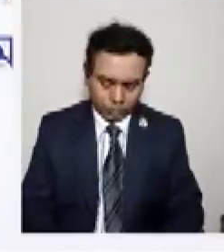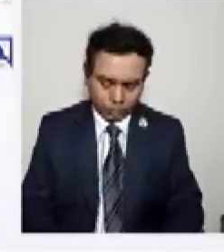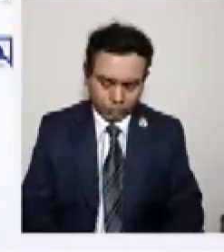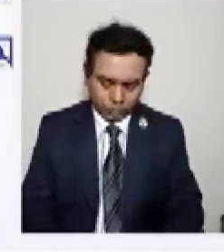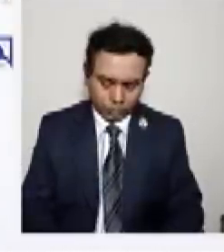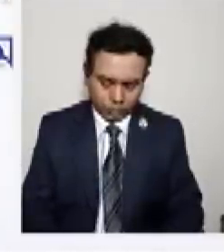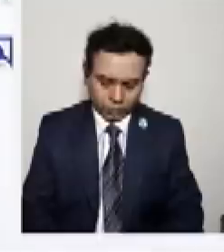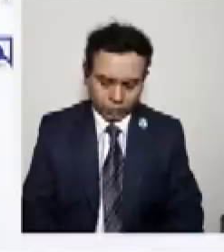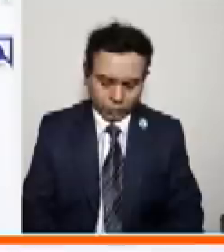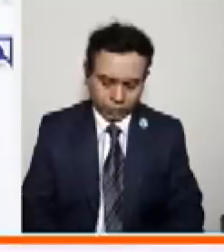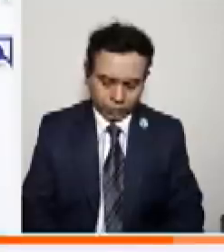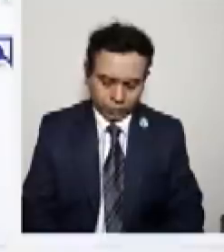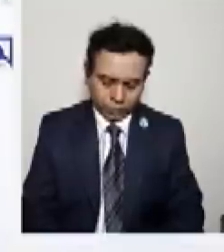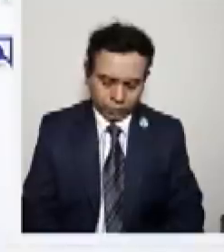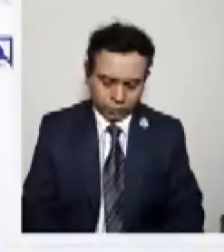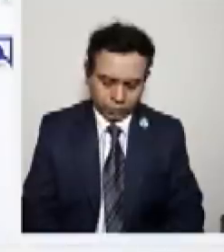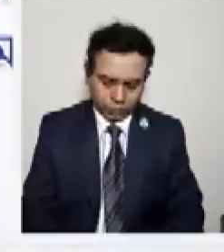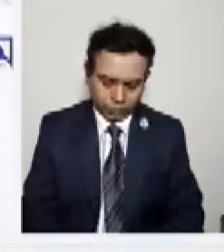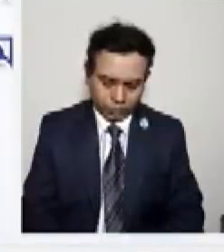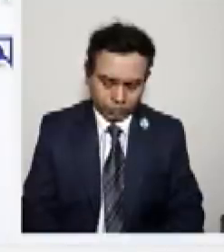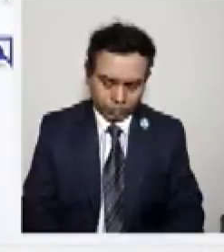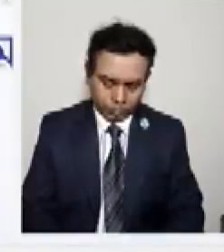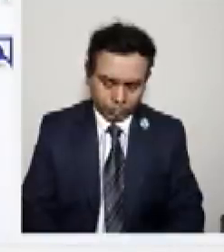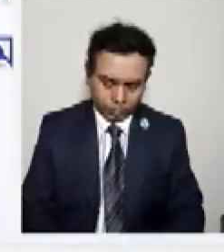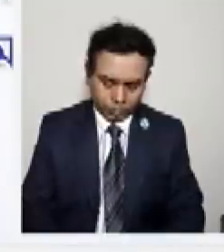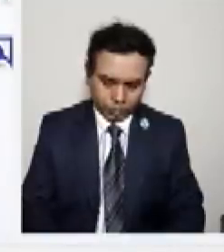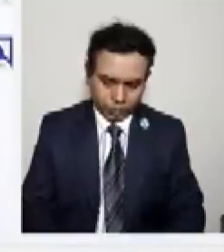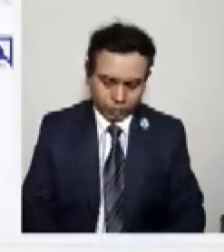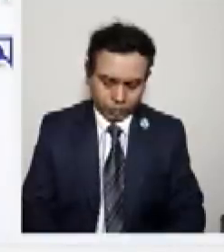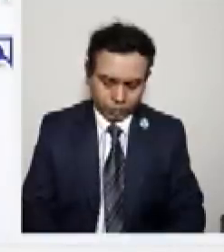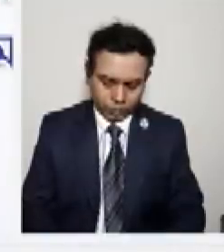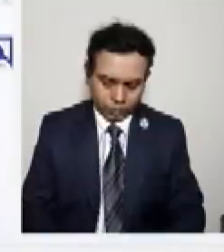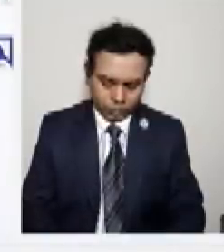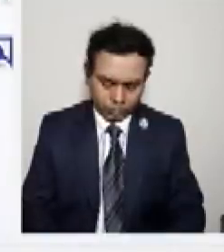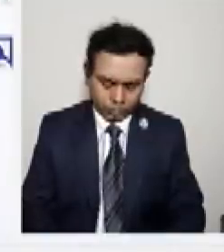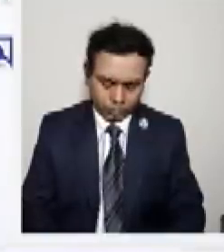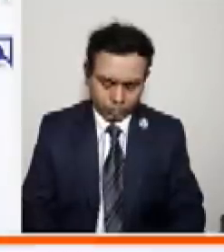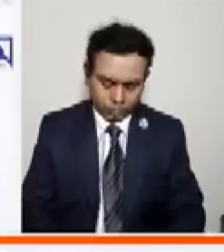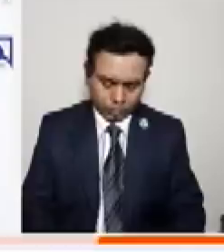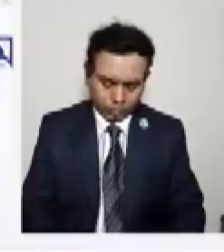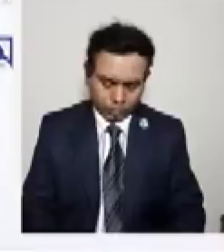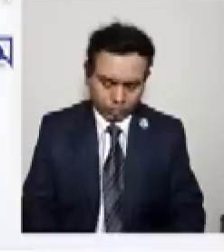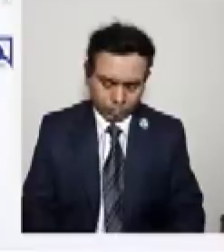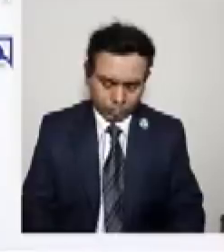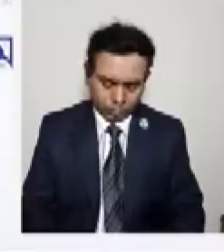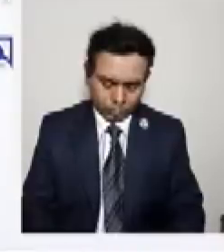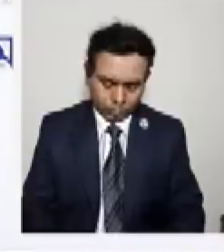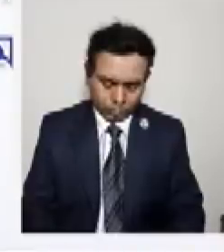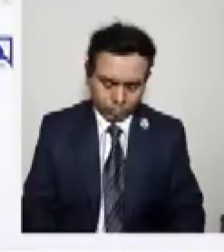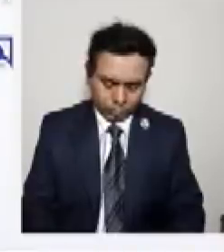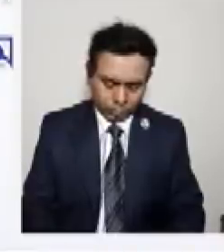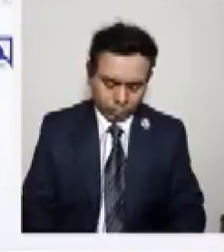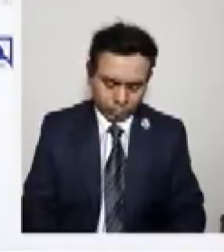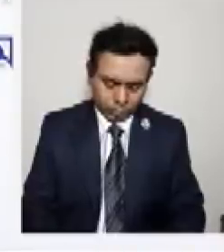আমি অধ্যাপক ডাক্তার নাসিমা সুলতানা, অতিরিক্ত মহাপরিচালক স্বাস্থ্য অধিদপ্তর। প্রতিদিনের মতো আজও কোভিড-19 দৈনিক স্বাস্থ্য বুলেটিন নিয়ে আপনাদের সামনে